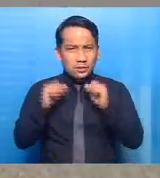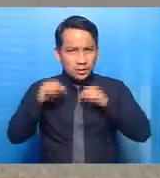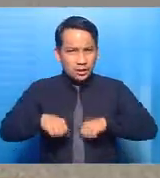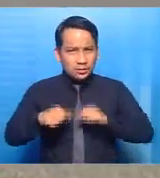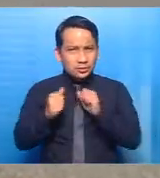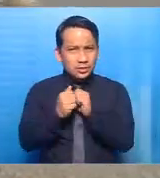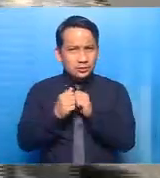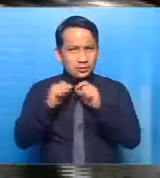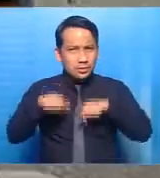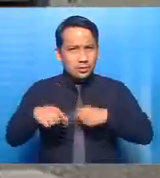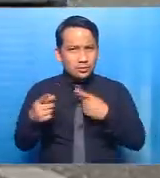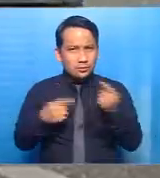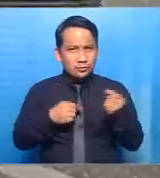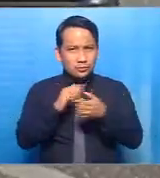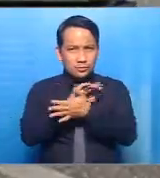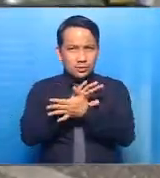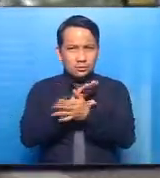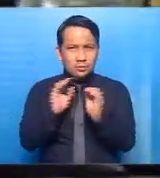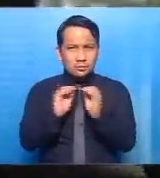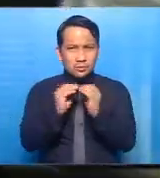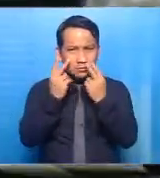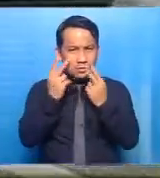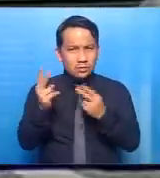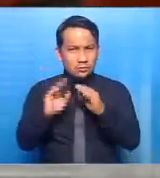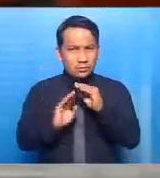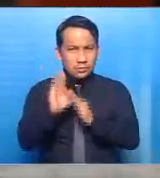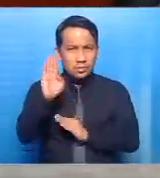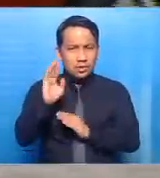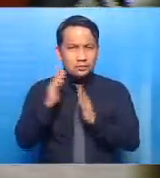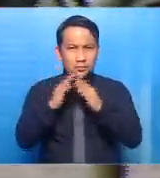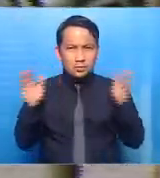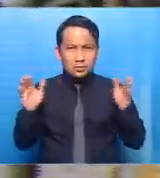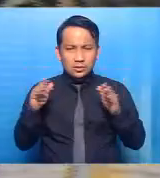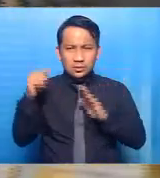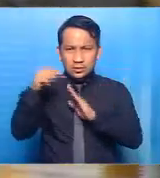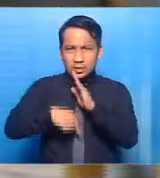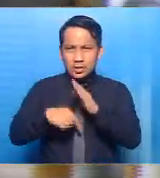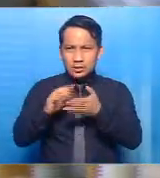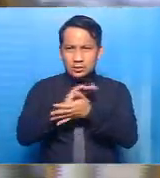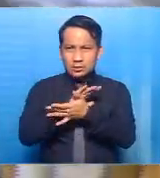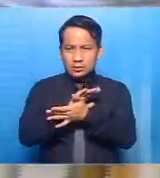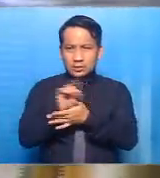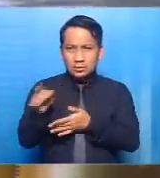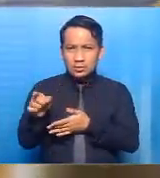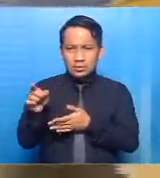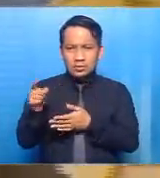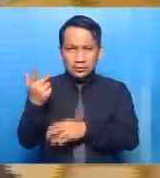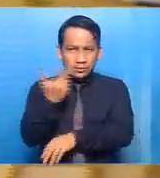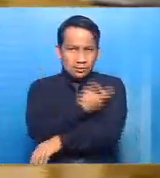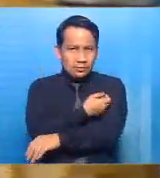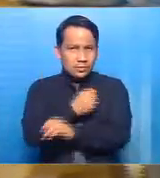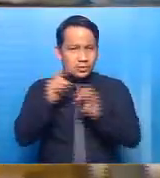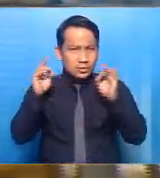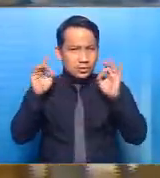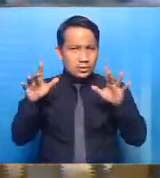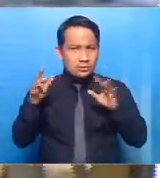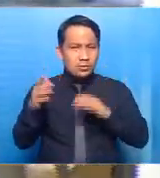sa mga nagagawa ng bakuna ay matiyak na hindi aabot sa malala o severe case ang pasyenteng naturukan.